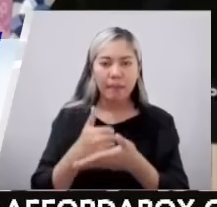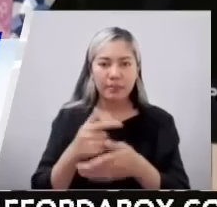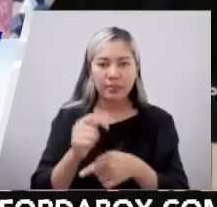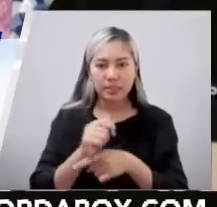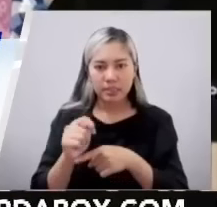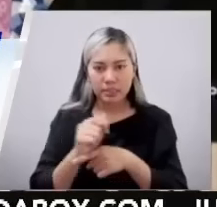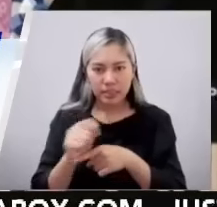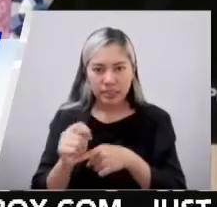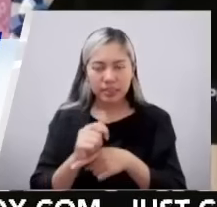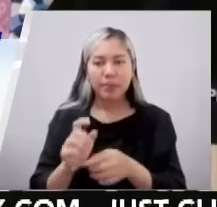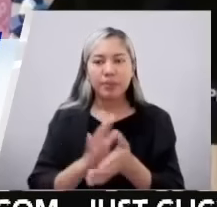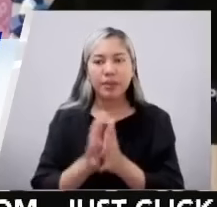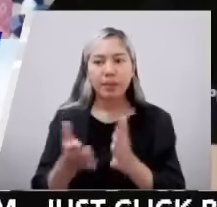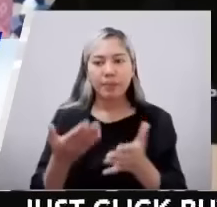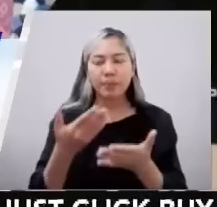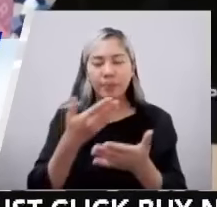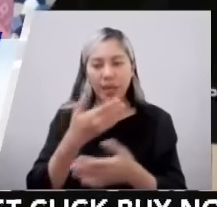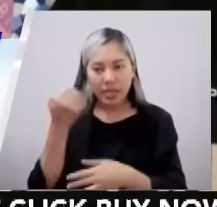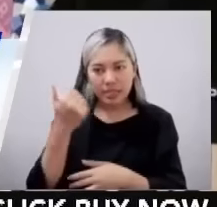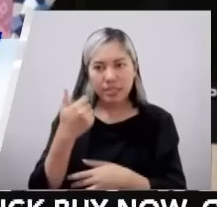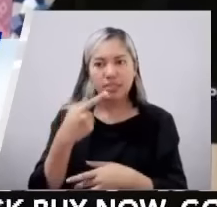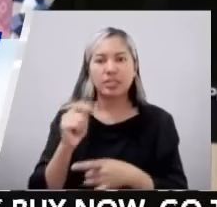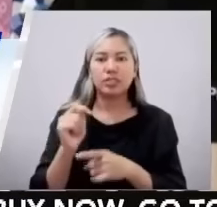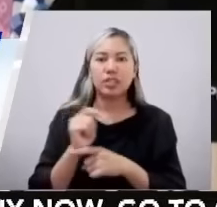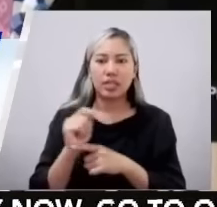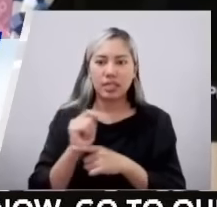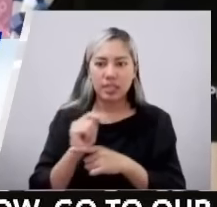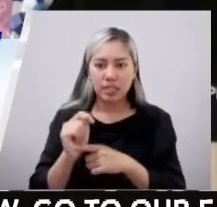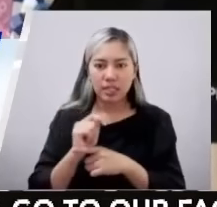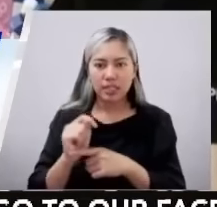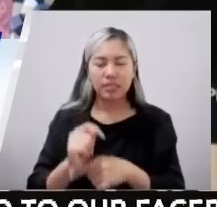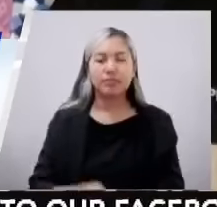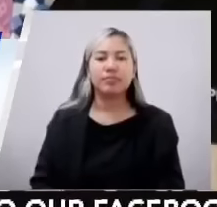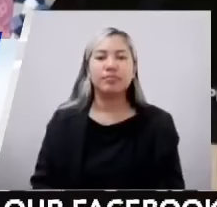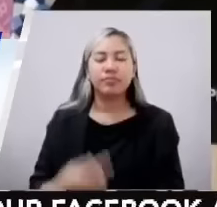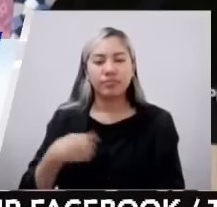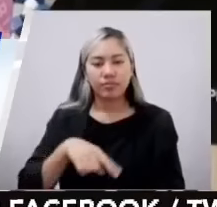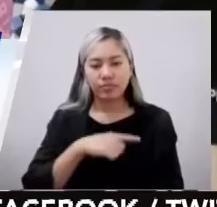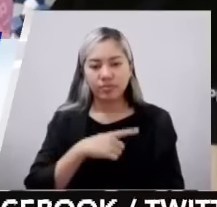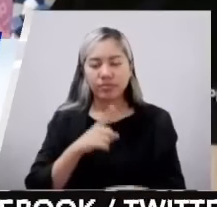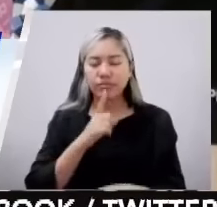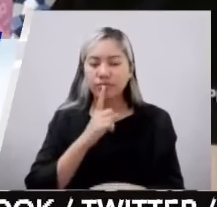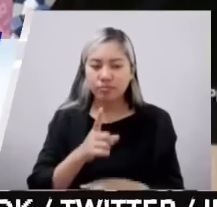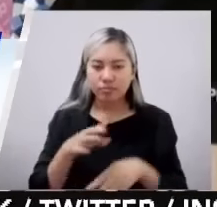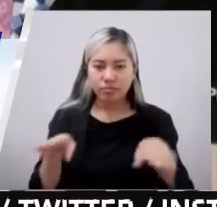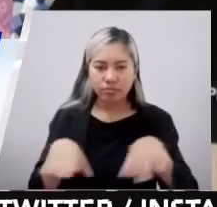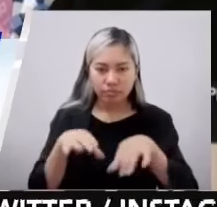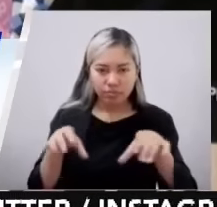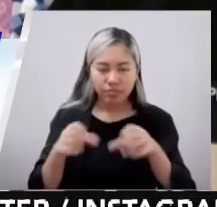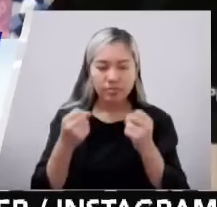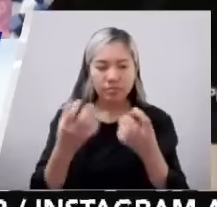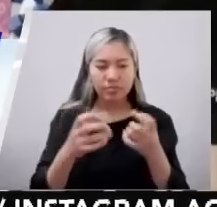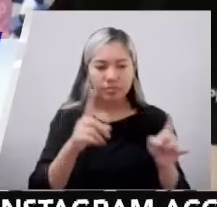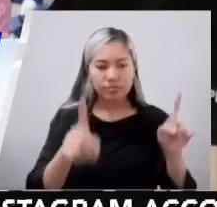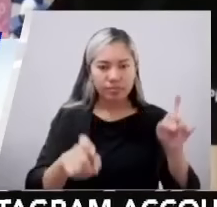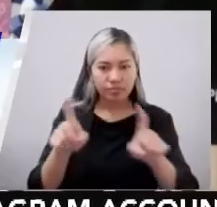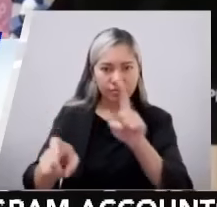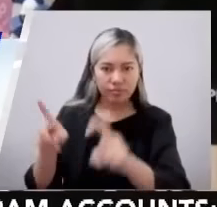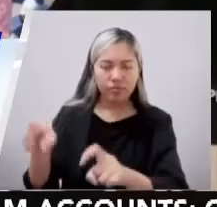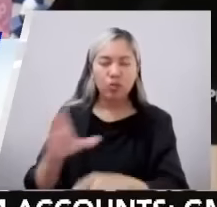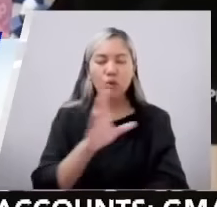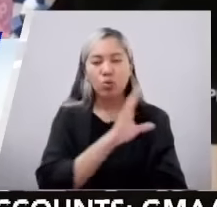sa training and nag-work hard po talaga kami ah Marami kaming pinagtanungan ng mga coaches